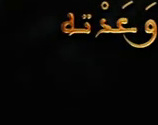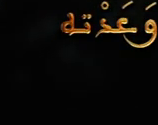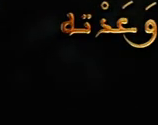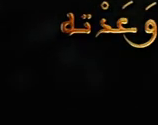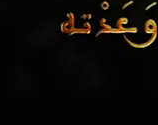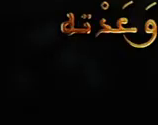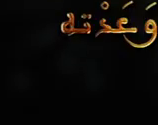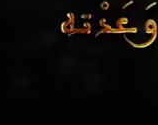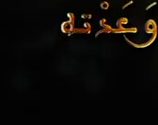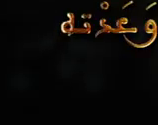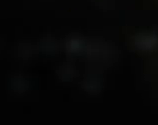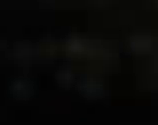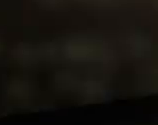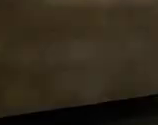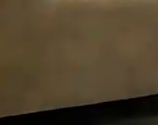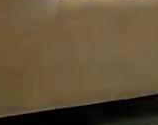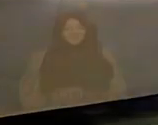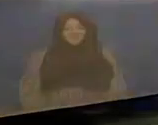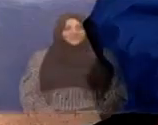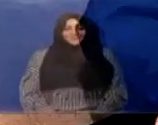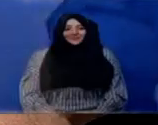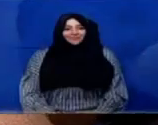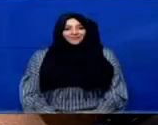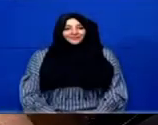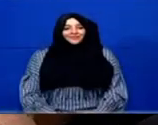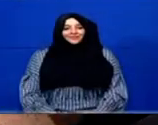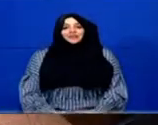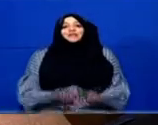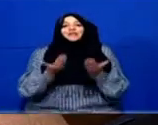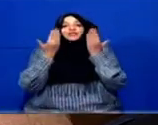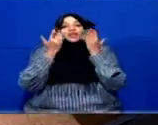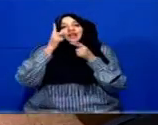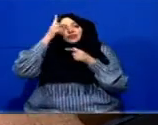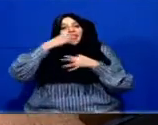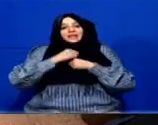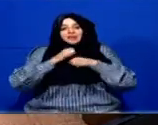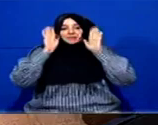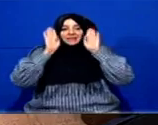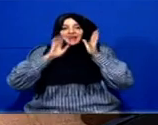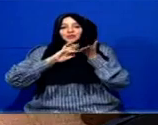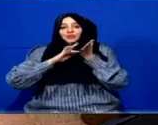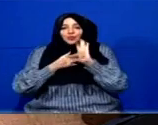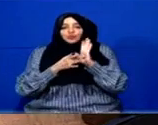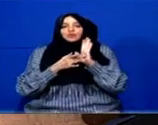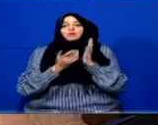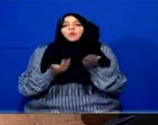محمودا الذي وعدته تقبل الله صلاه الجميع بمزيد من الاجر والمغفره والثواب